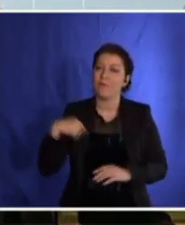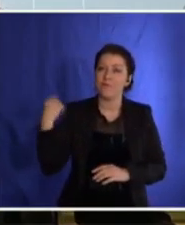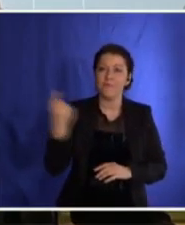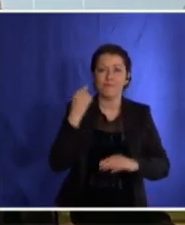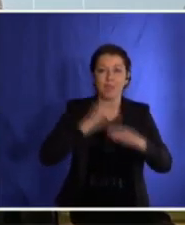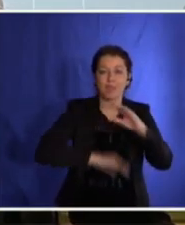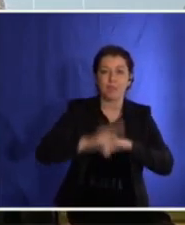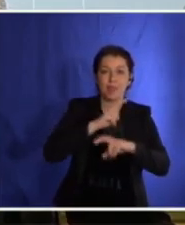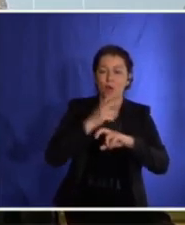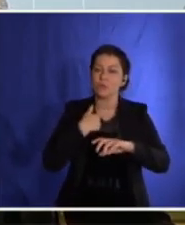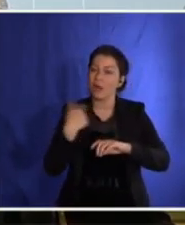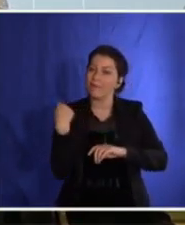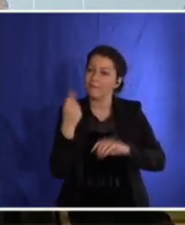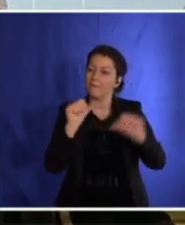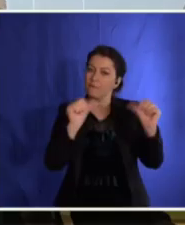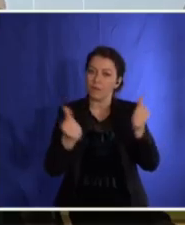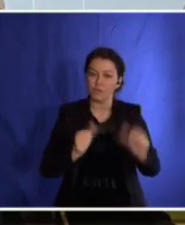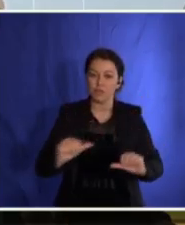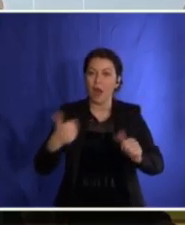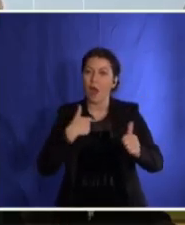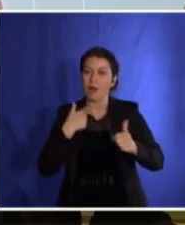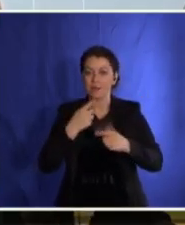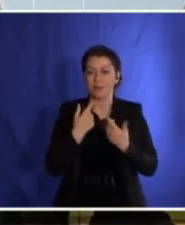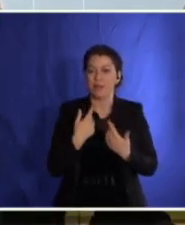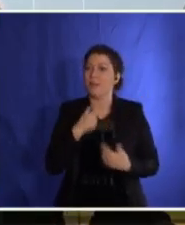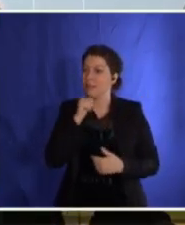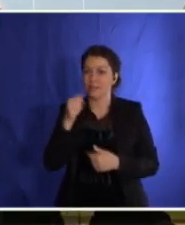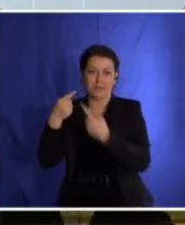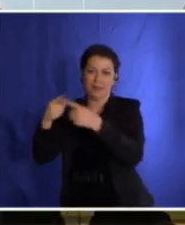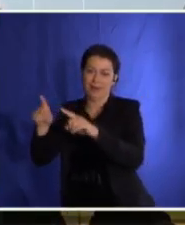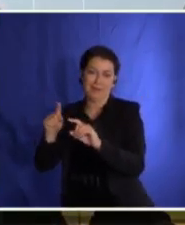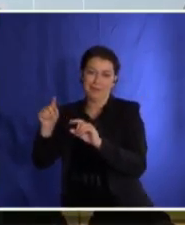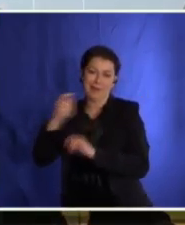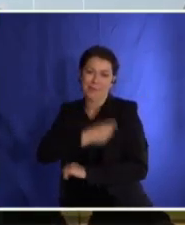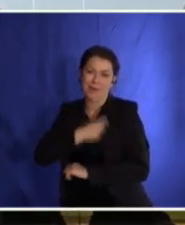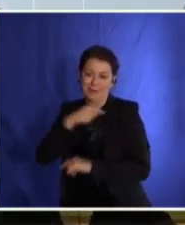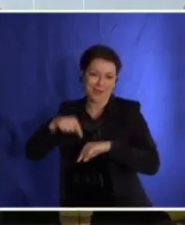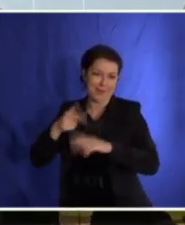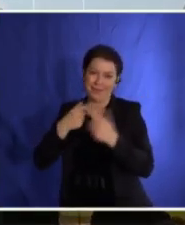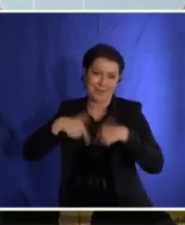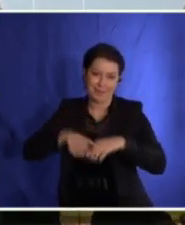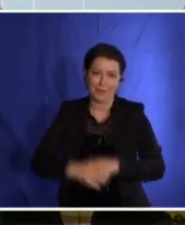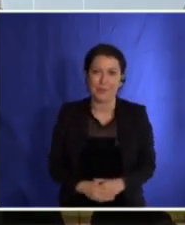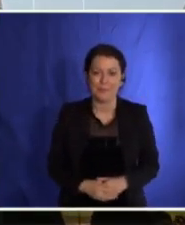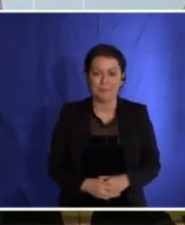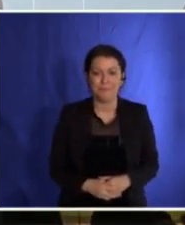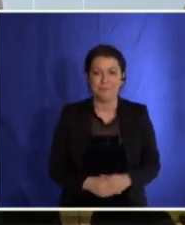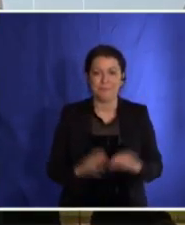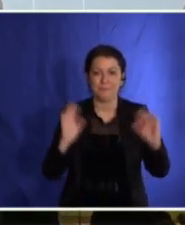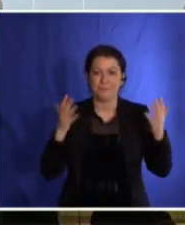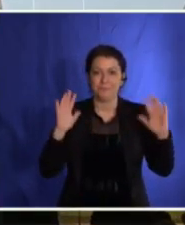Niederösterreich gestalten und prägen wie keine andere Partei in diesem Land.